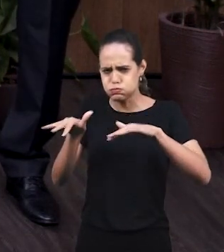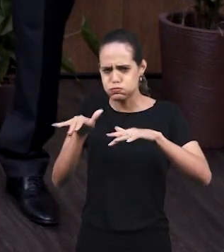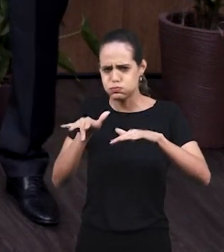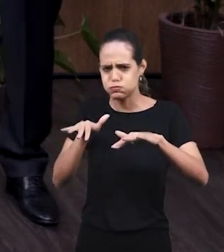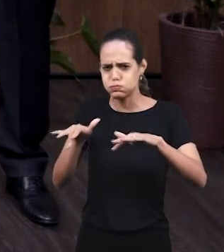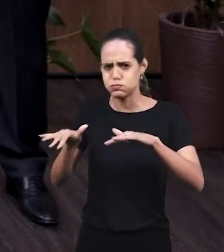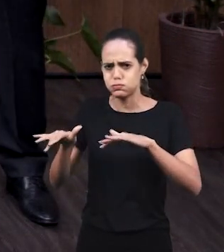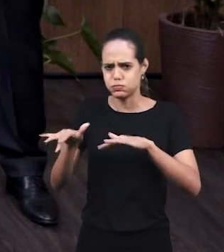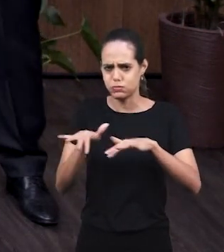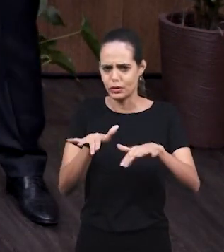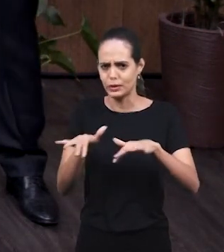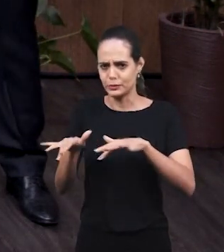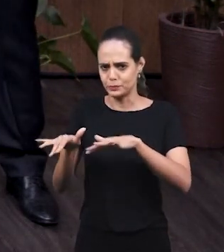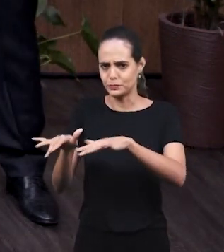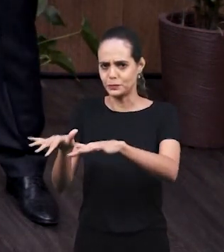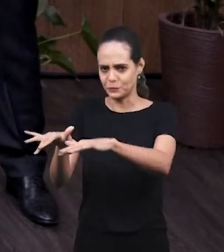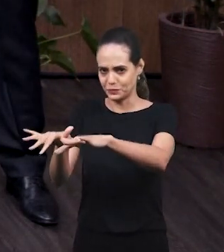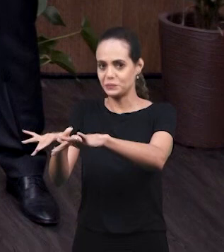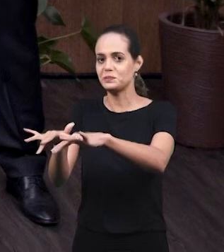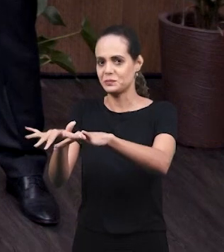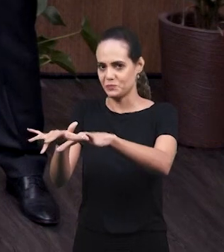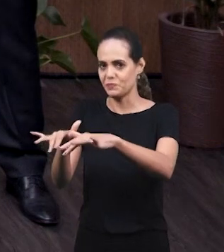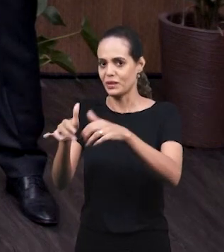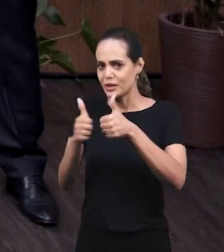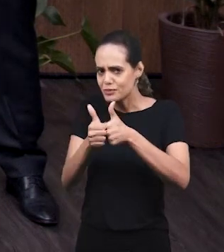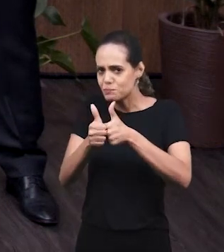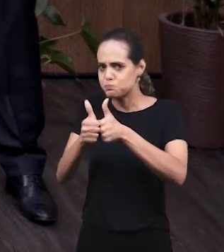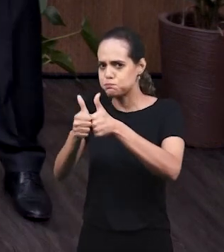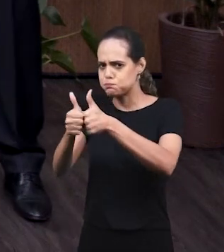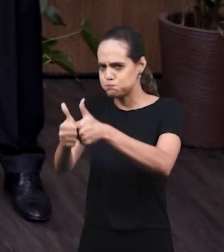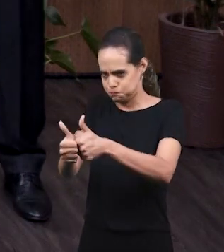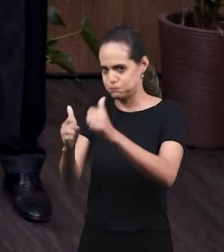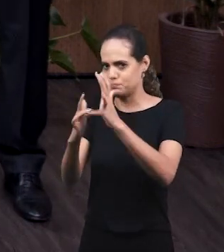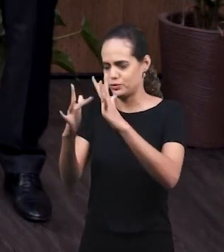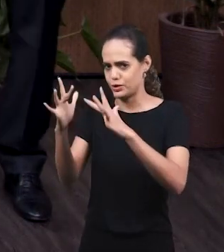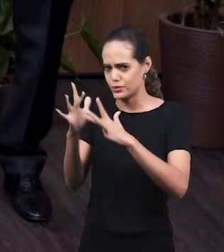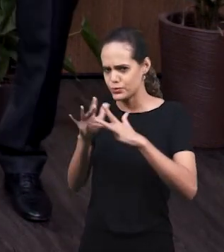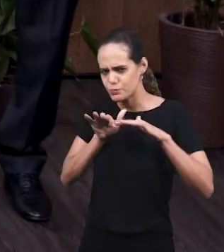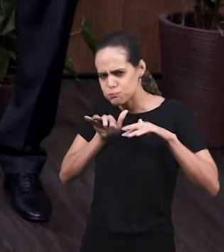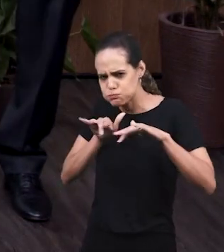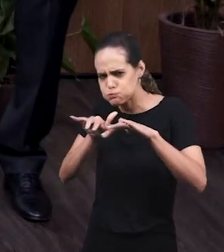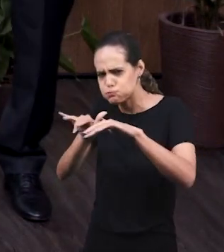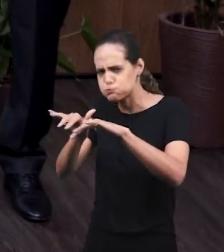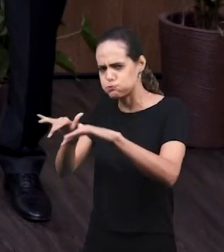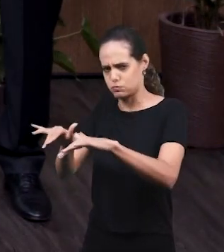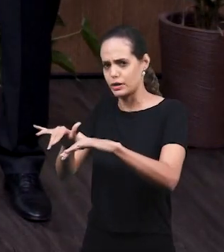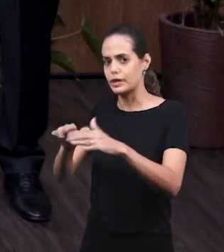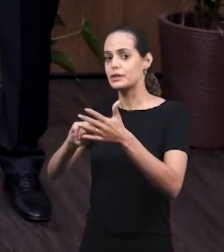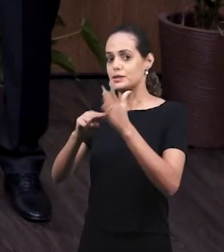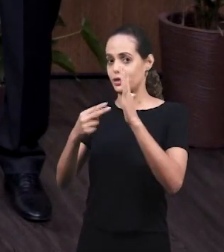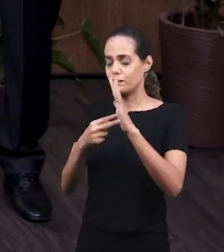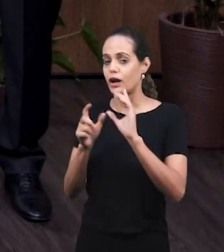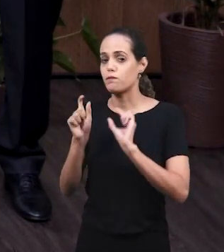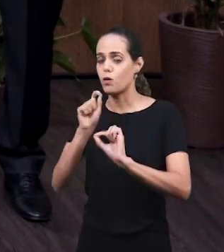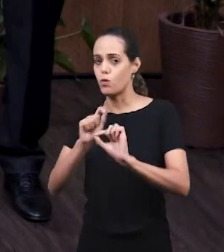pointait prophétiquement vers les gentils, c'est-à-dire ceux qui ne sont pas juifs,